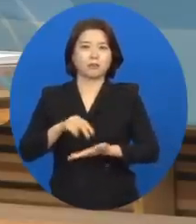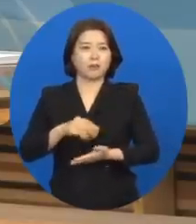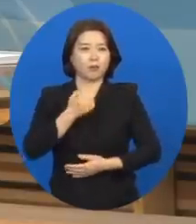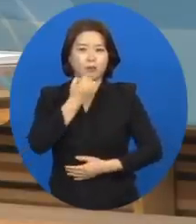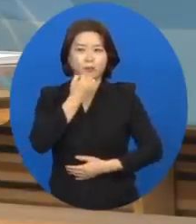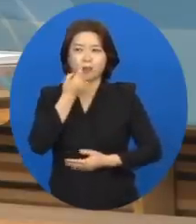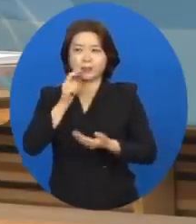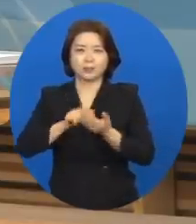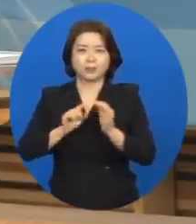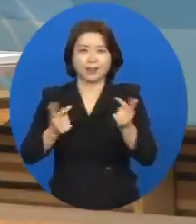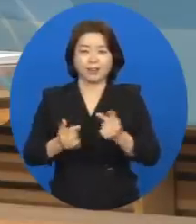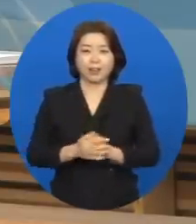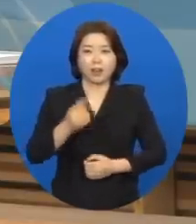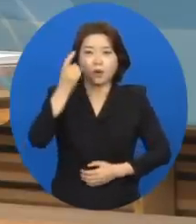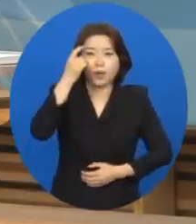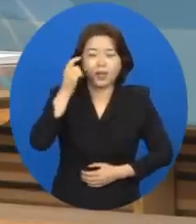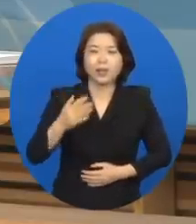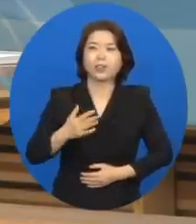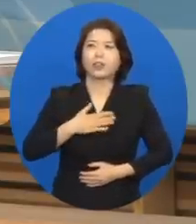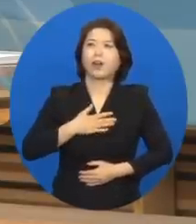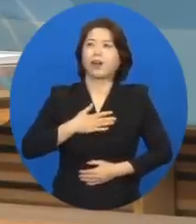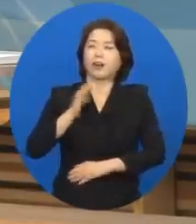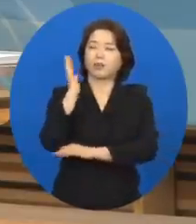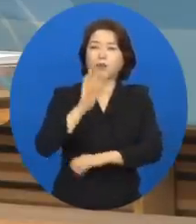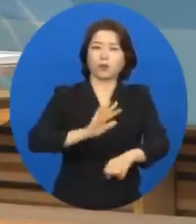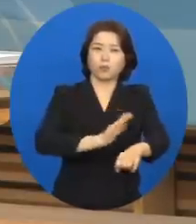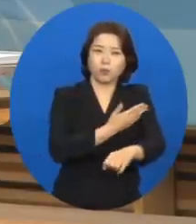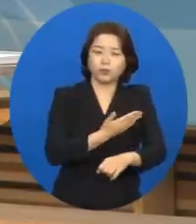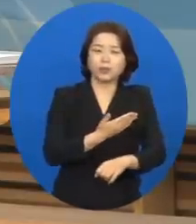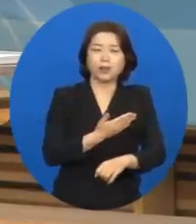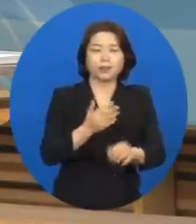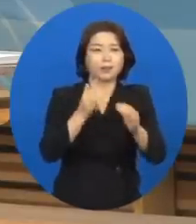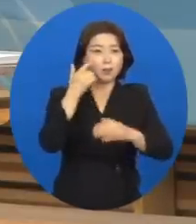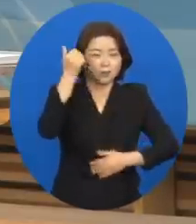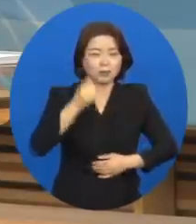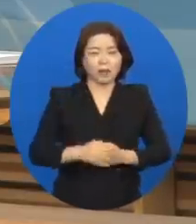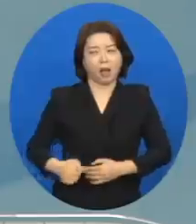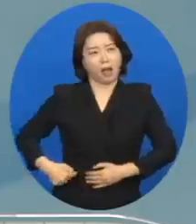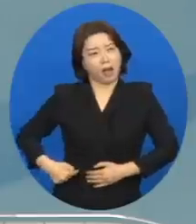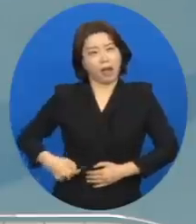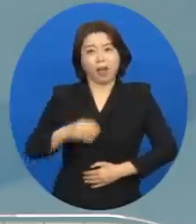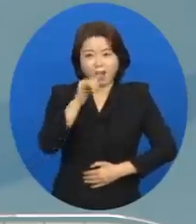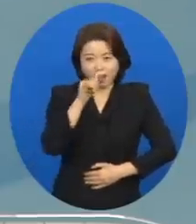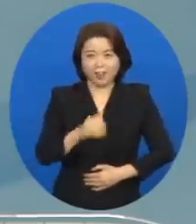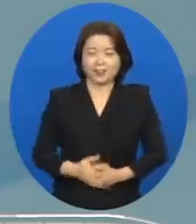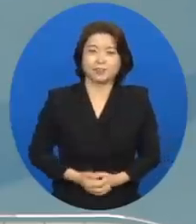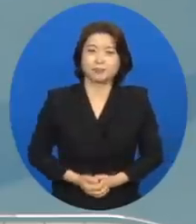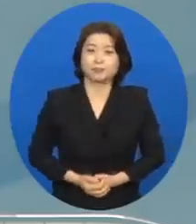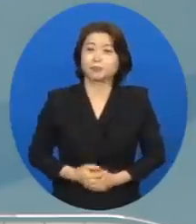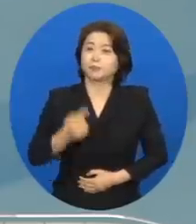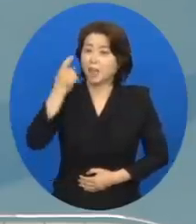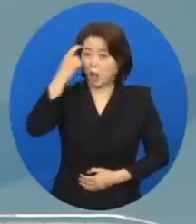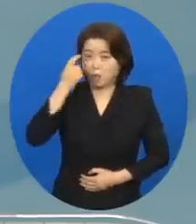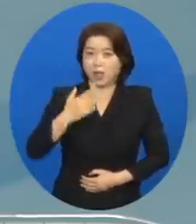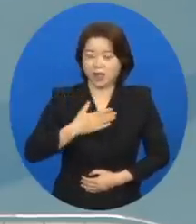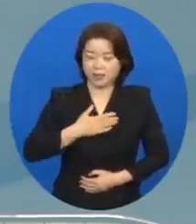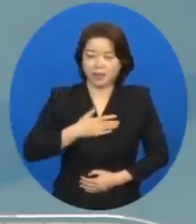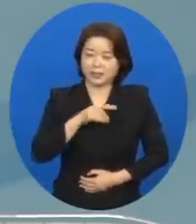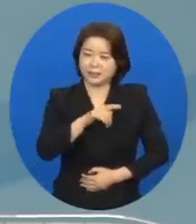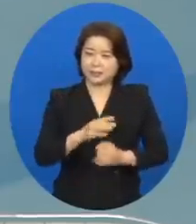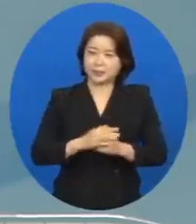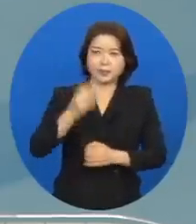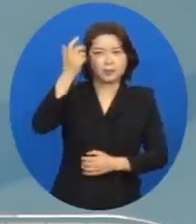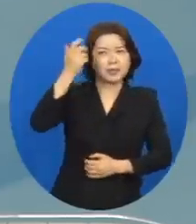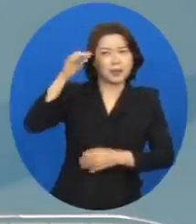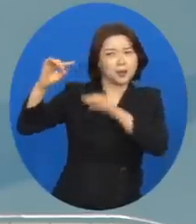않더라고요. 설교 못하는 목사는 더욱 마음이 찔리게 되잖아요. 왜 나는 그런 영감이